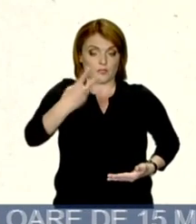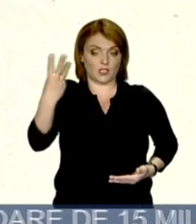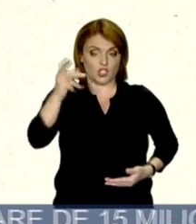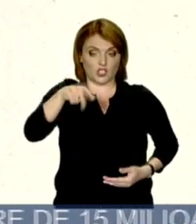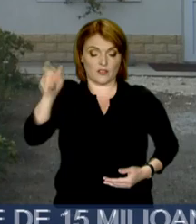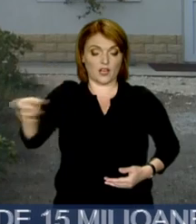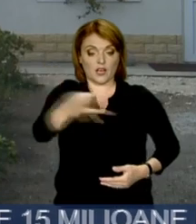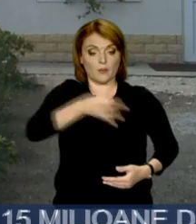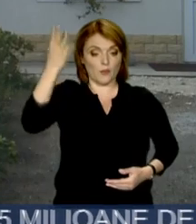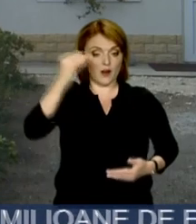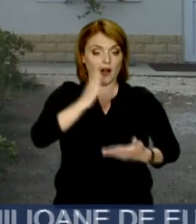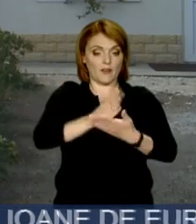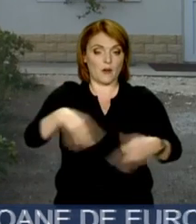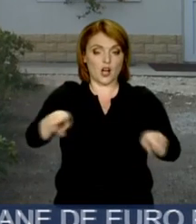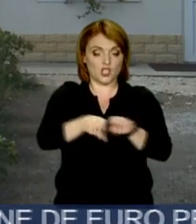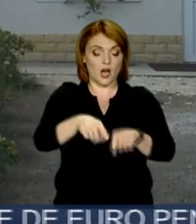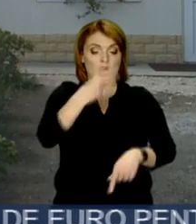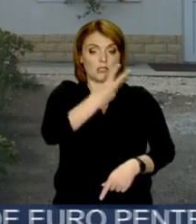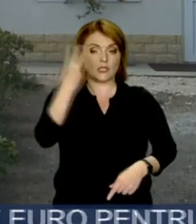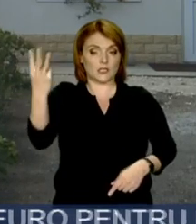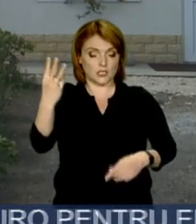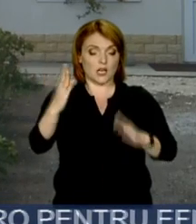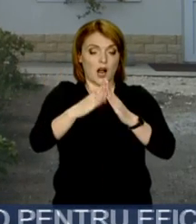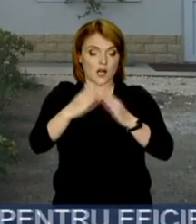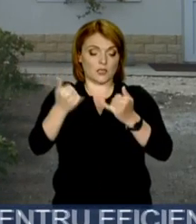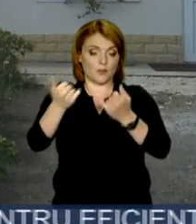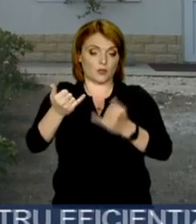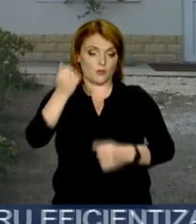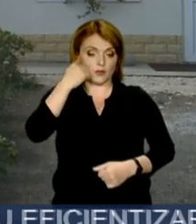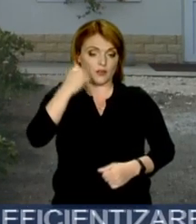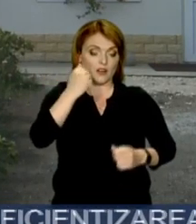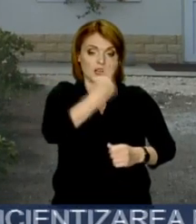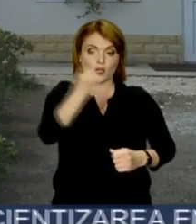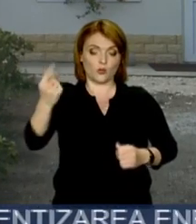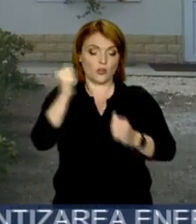Republica Moldova există 33 de aziluri practic, câte unul în fiecare raion.